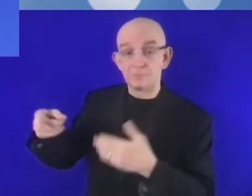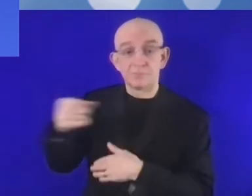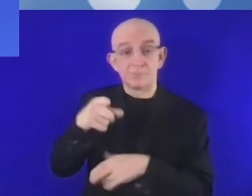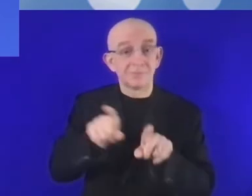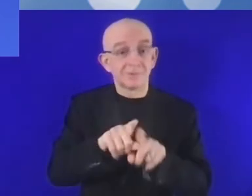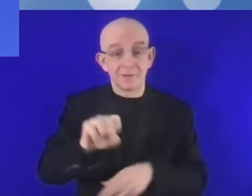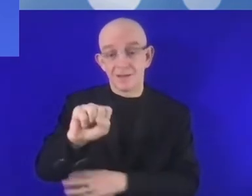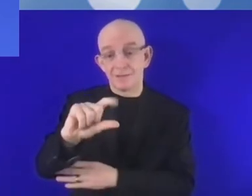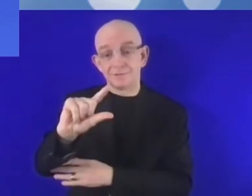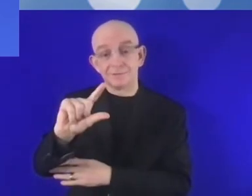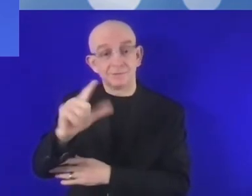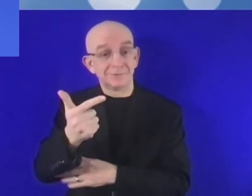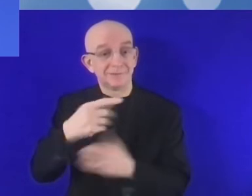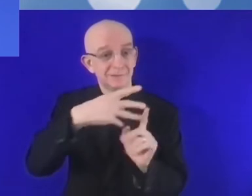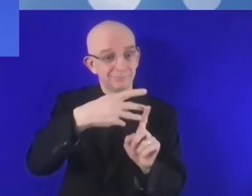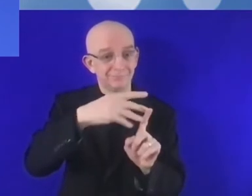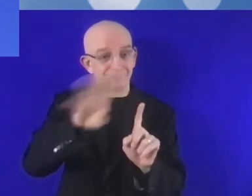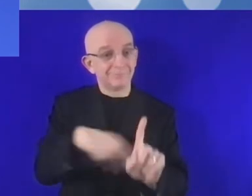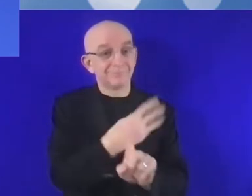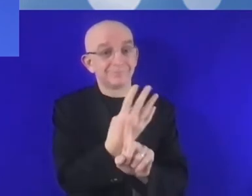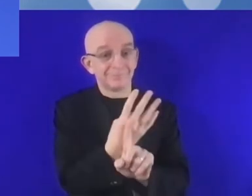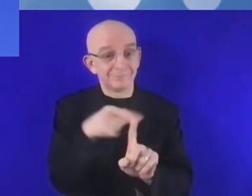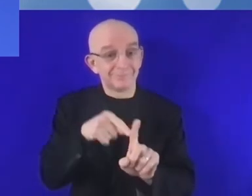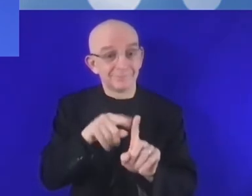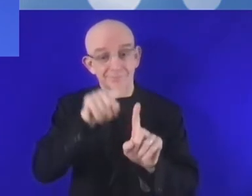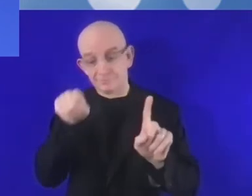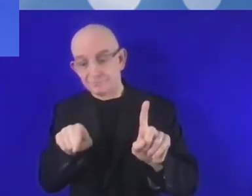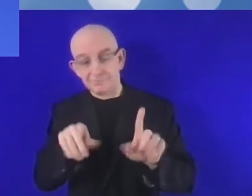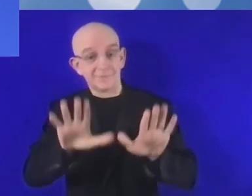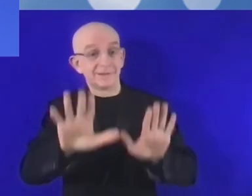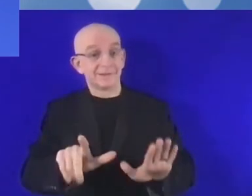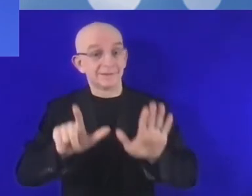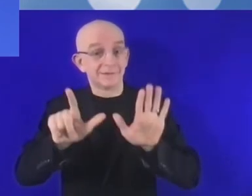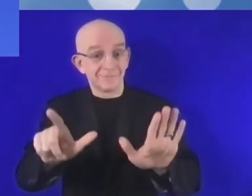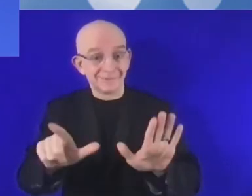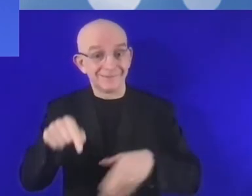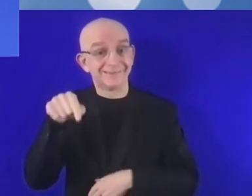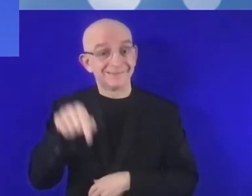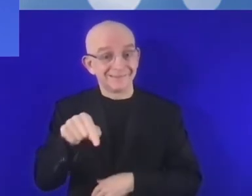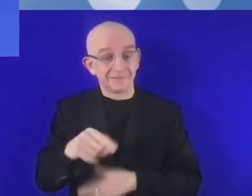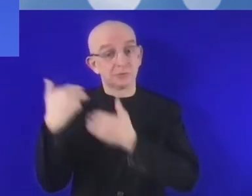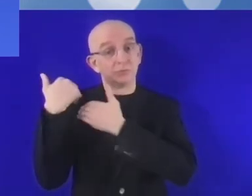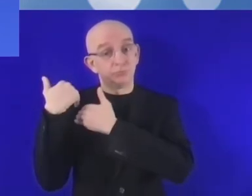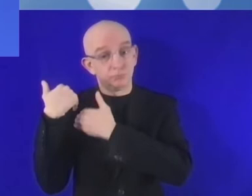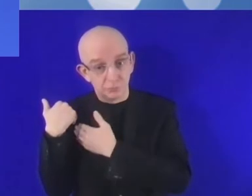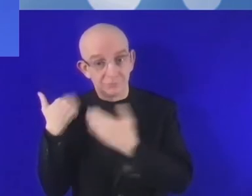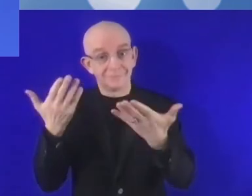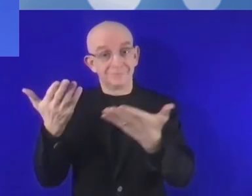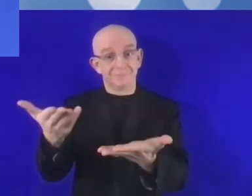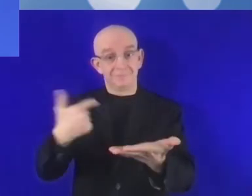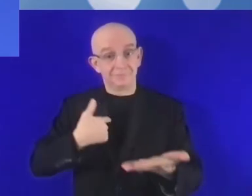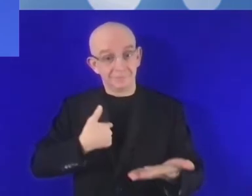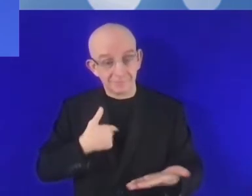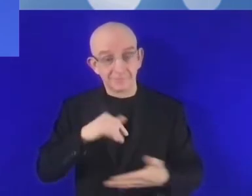والمنظمات مثل الأمم المتحدة تضمن إمكانية التعاون الرامي إلى تحقيق